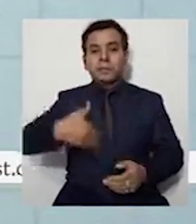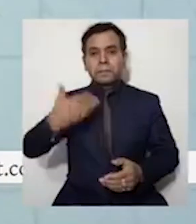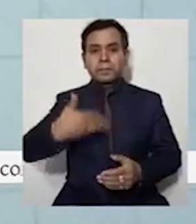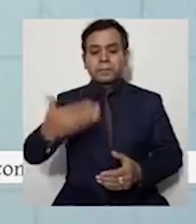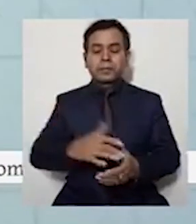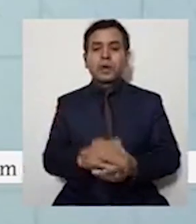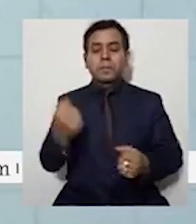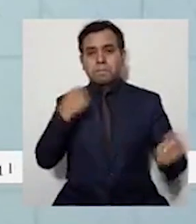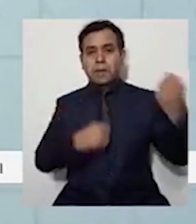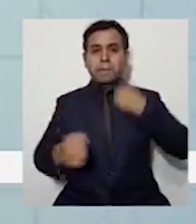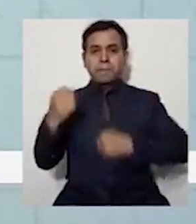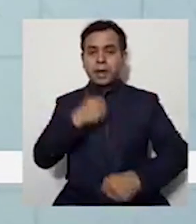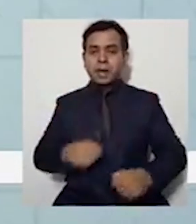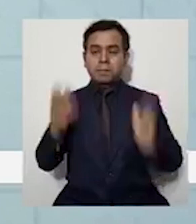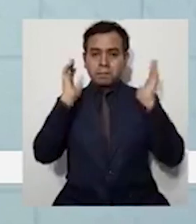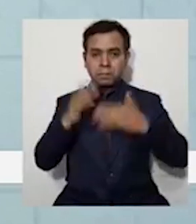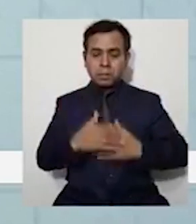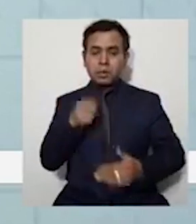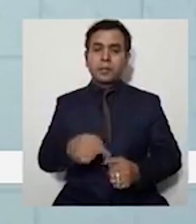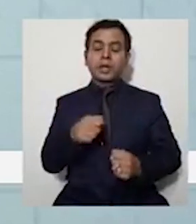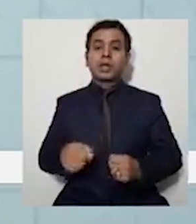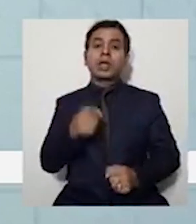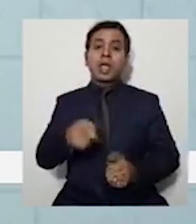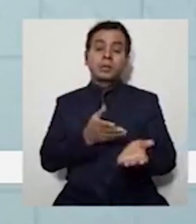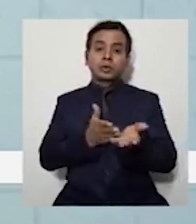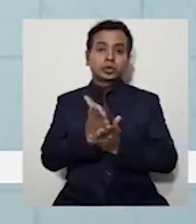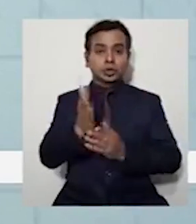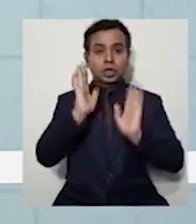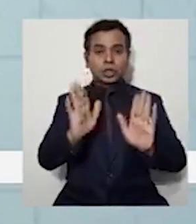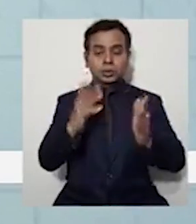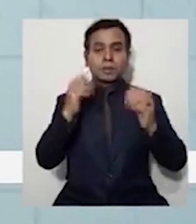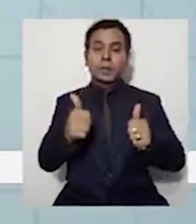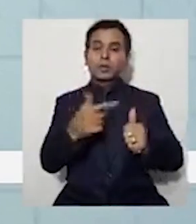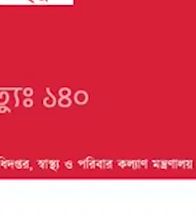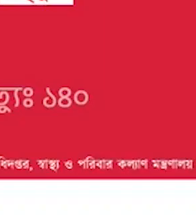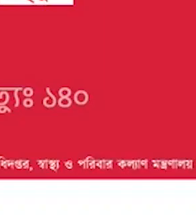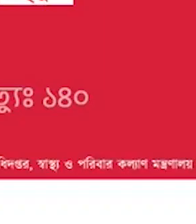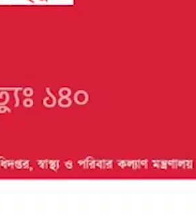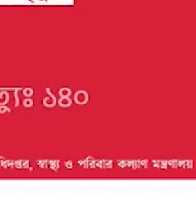রাখবেন, সবাই ভালো থাকবেন। সবাইকে অনেক অনেক ধন্যবাদ। আসসালামু আলাইকুম।